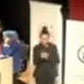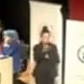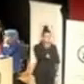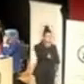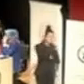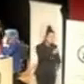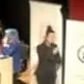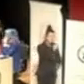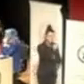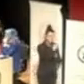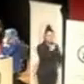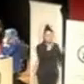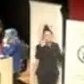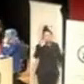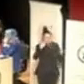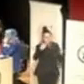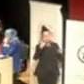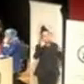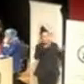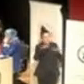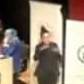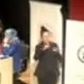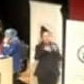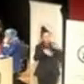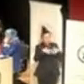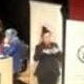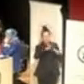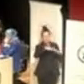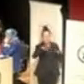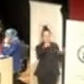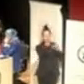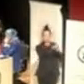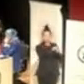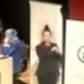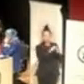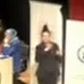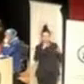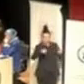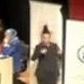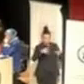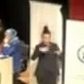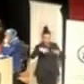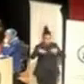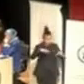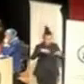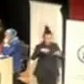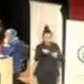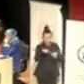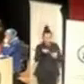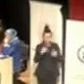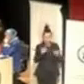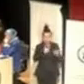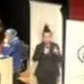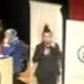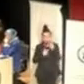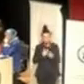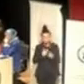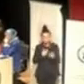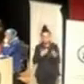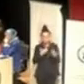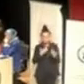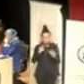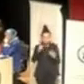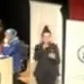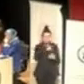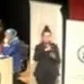arayüzü yaptık. Ama bunu yaparken de belli kriterler oluşturduk ki yine telif hakkı doğrultusunda herhangi bir